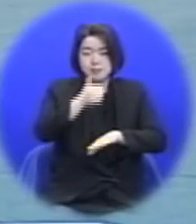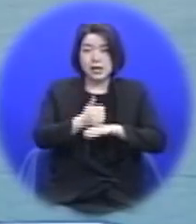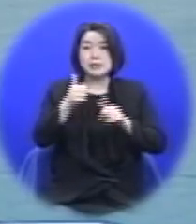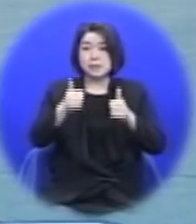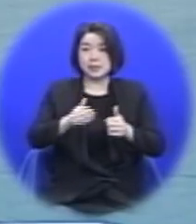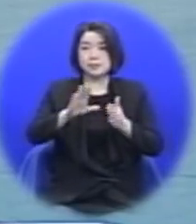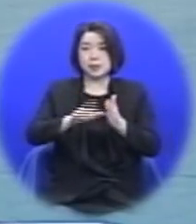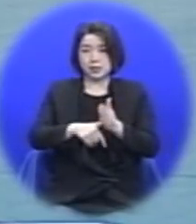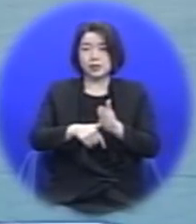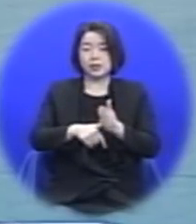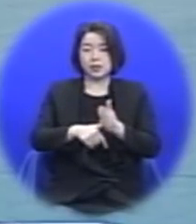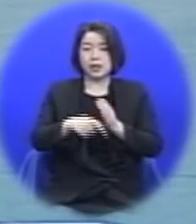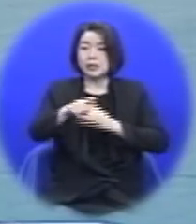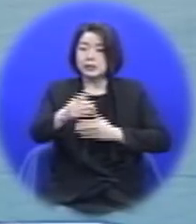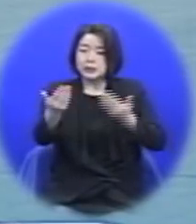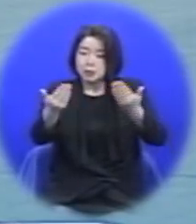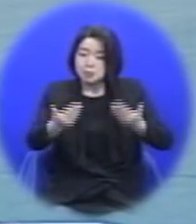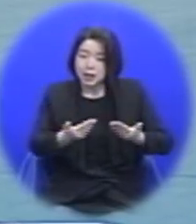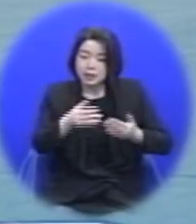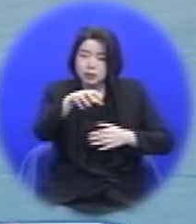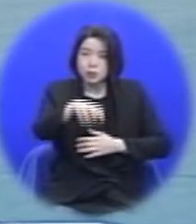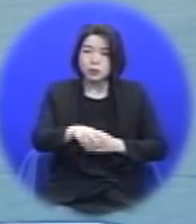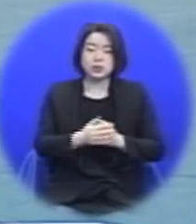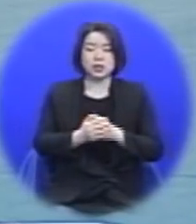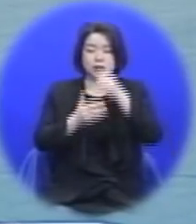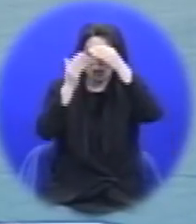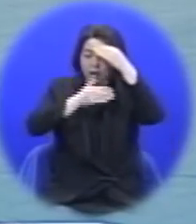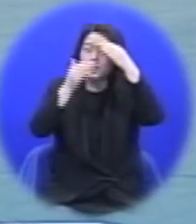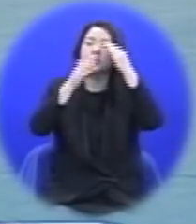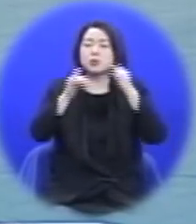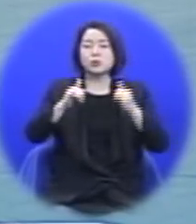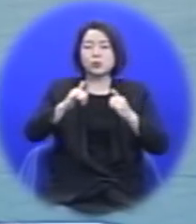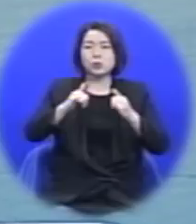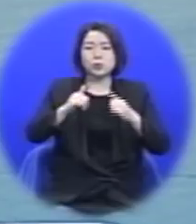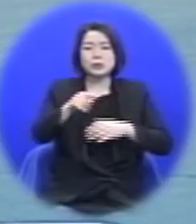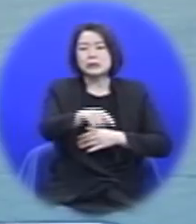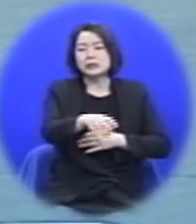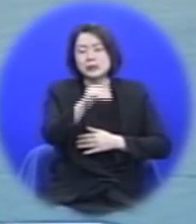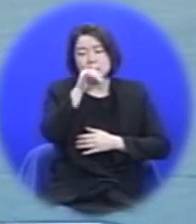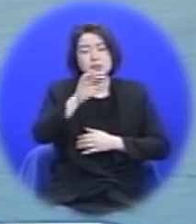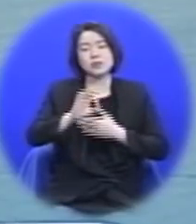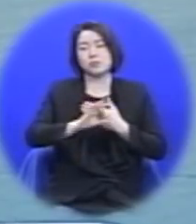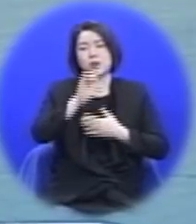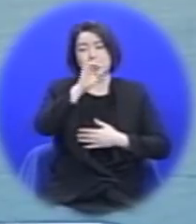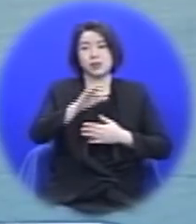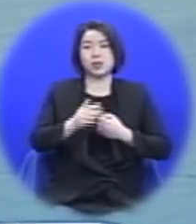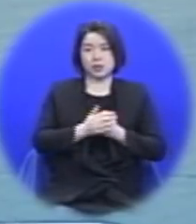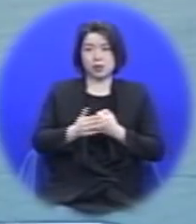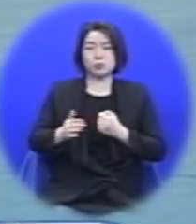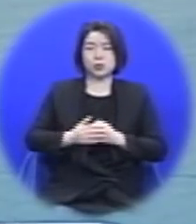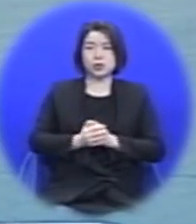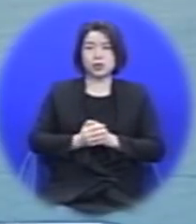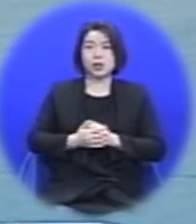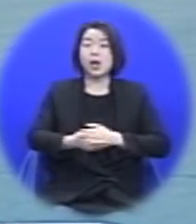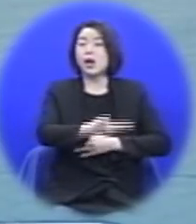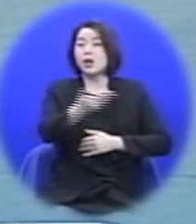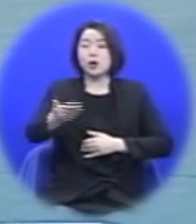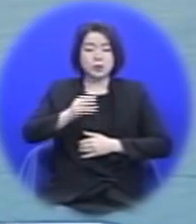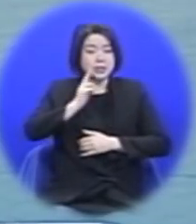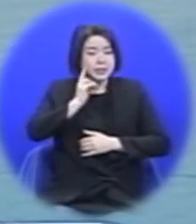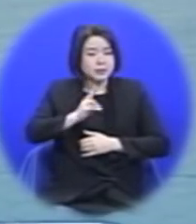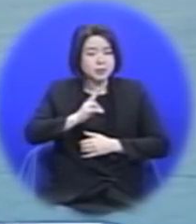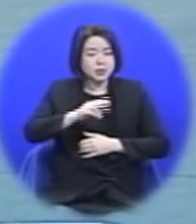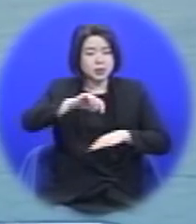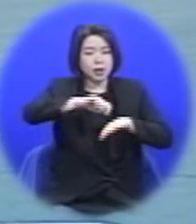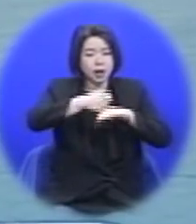그 심판받는 자리에 성도들이 들어가면 안 되겠기 때문에 그런 것입니다. 여러분, 이 끔찍한